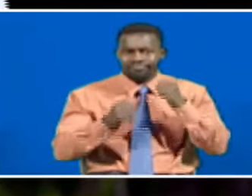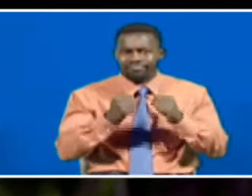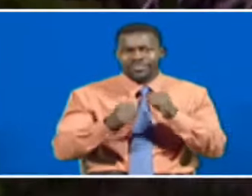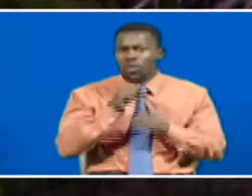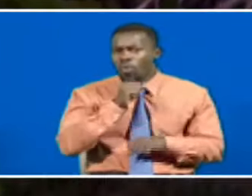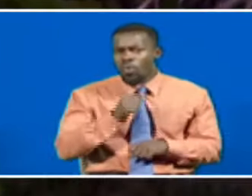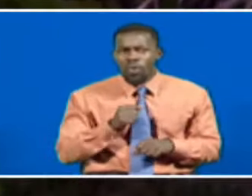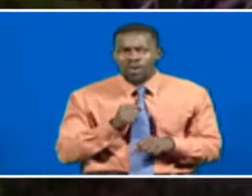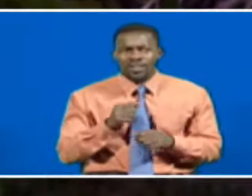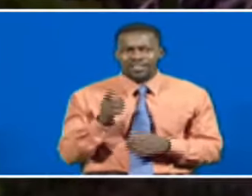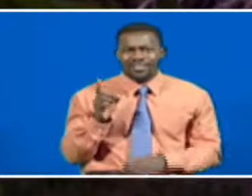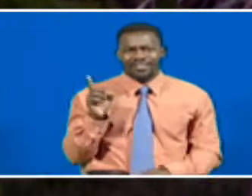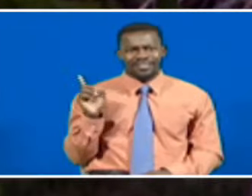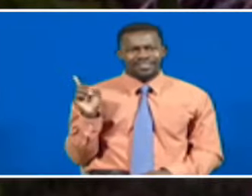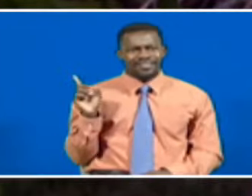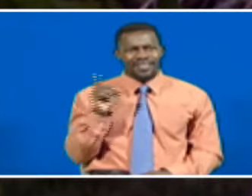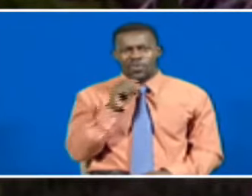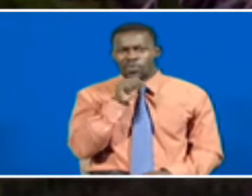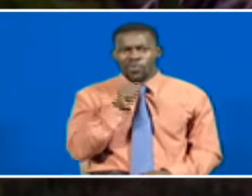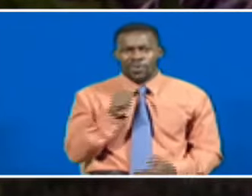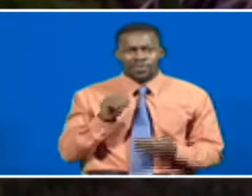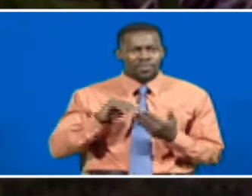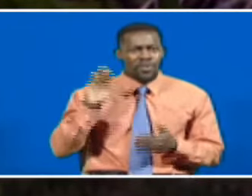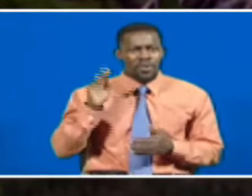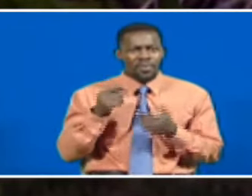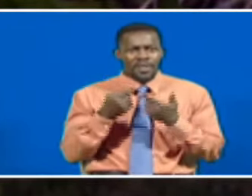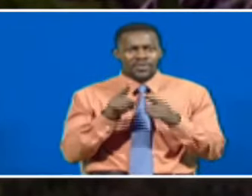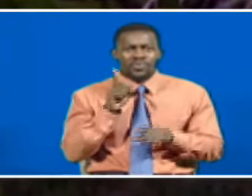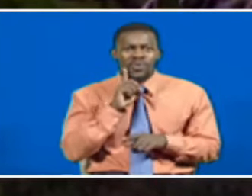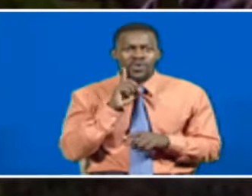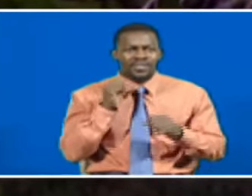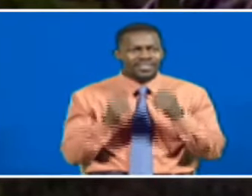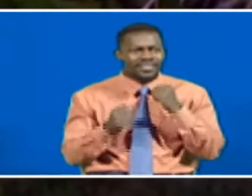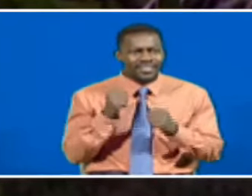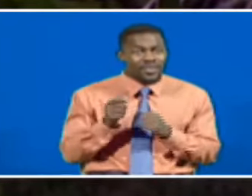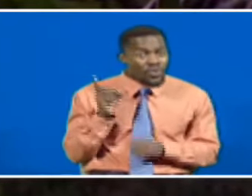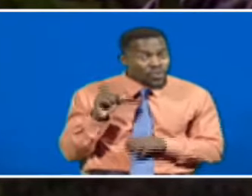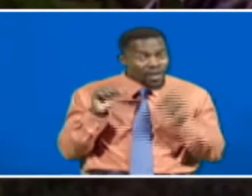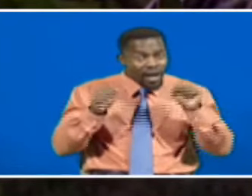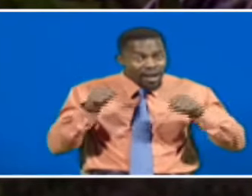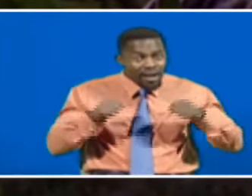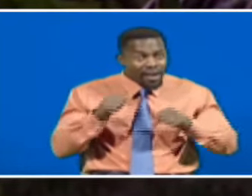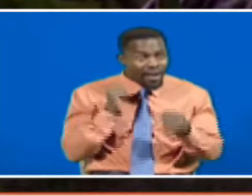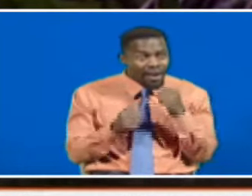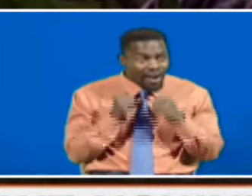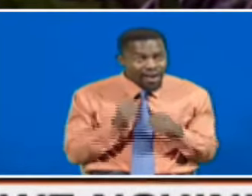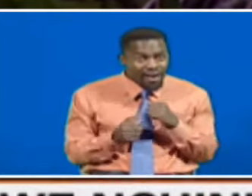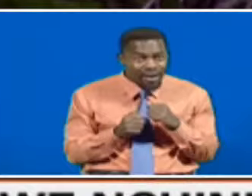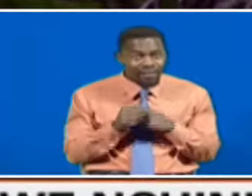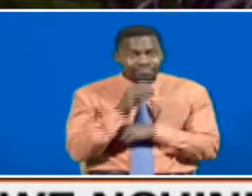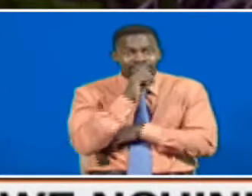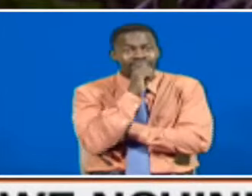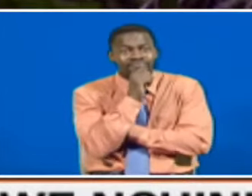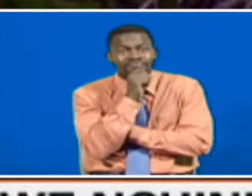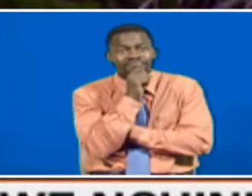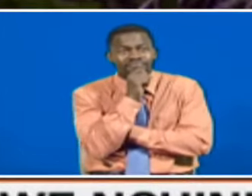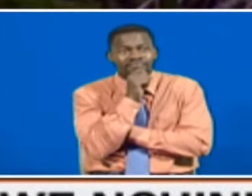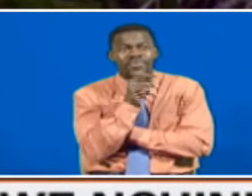lipstick. Hii lipstick nani amekupaka? Ni mimi nimejipaka. Wewe mwenyewe? Ya, mimi mwenyewe. Unataka kunisumbua tu kwenye hii